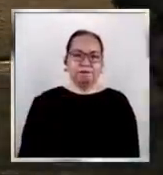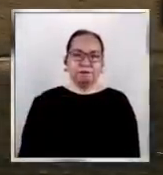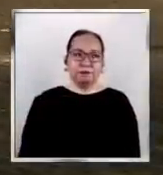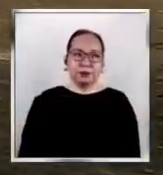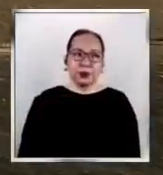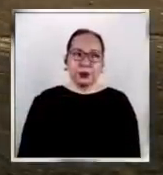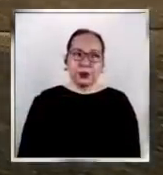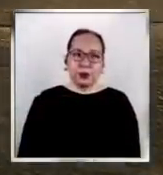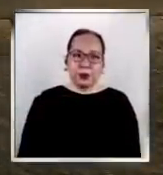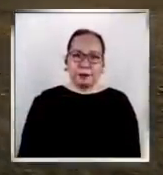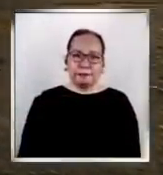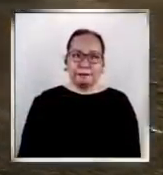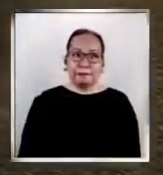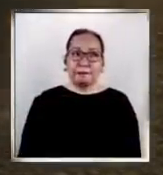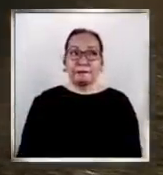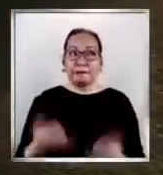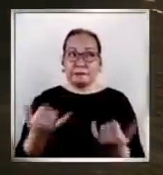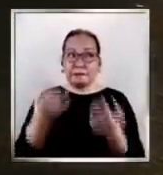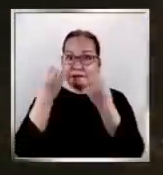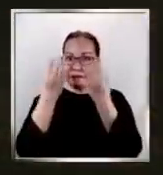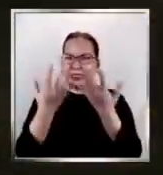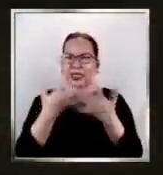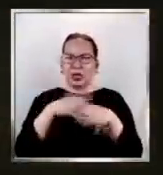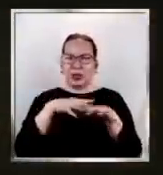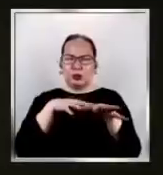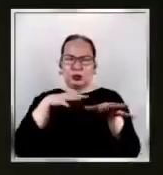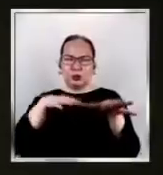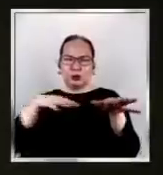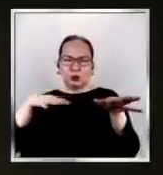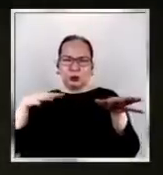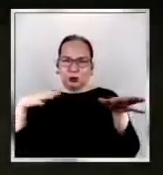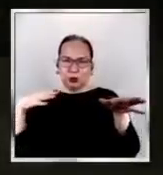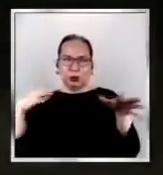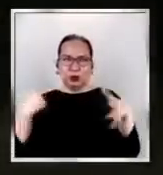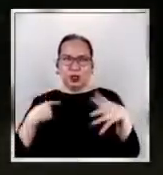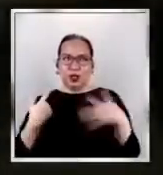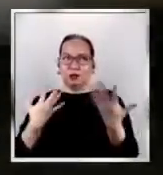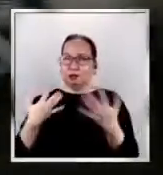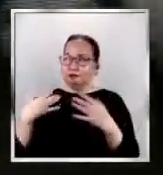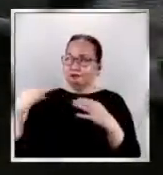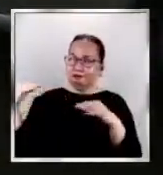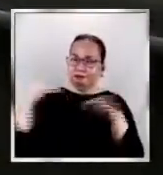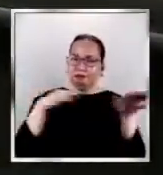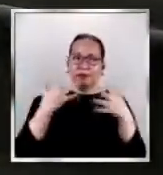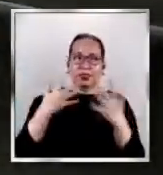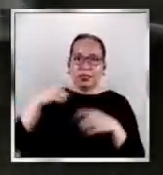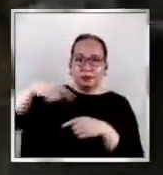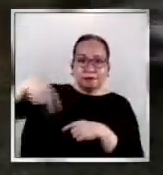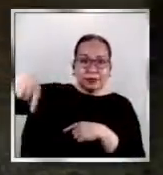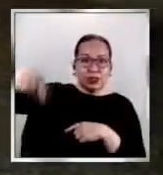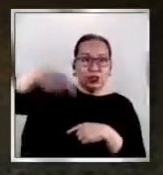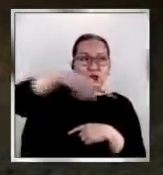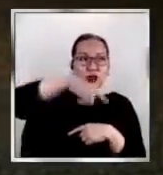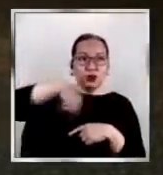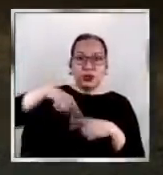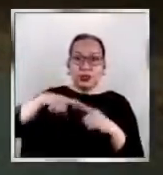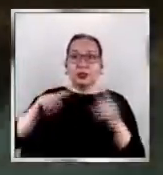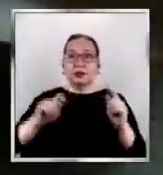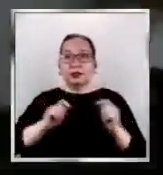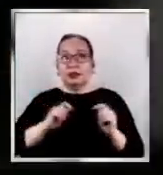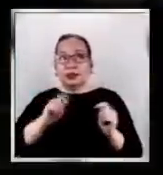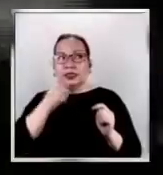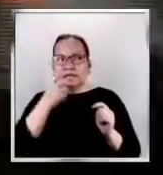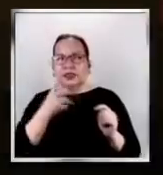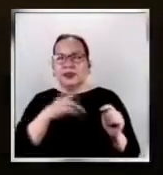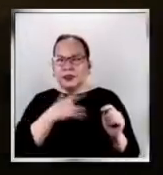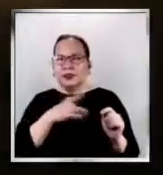June, sa mga oras na ito ay napakarami ng mga sasakyan ang dumaraan dito sa Rotonda. At kapag lumibot ka pa rito sa Tagaytay, ay mararamdaman mo